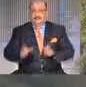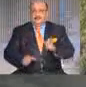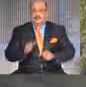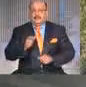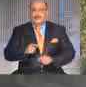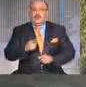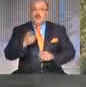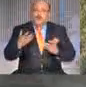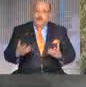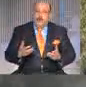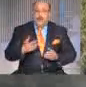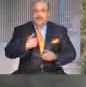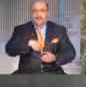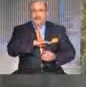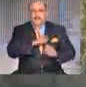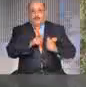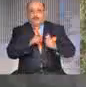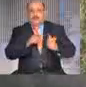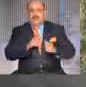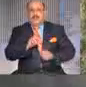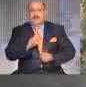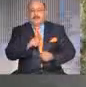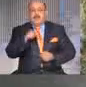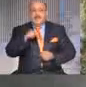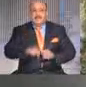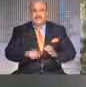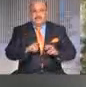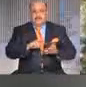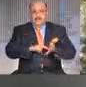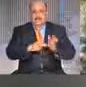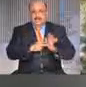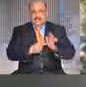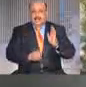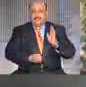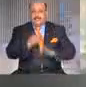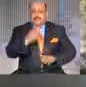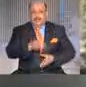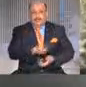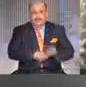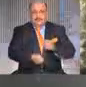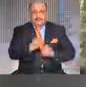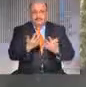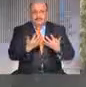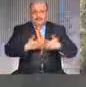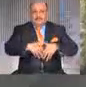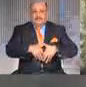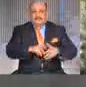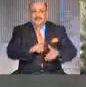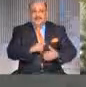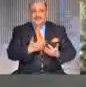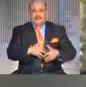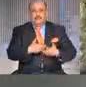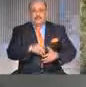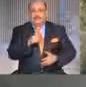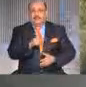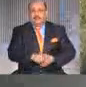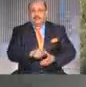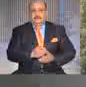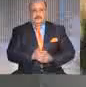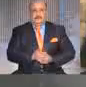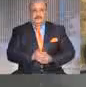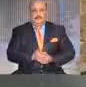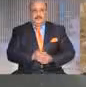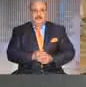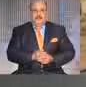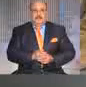للمقاطع هذه. نأمل اللي كان المجمع المائي مع نشطين، ما نقولش المالكين، النشطين يلقوا الحلول